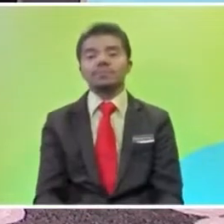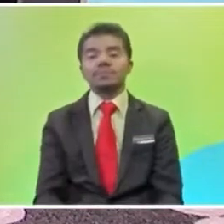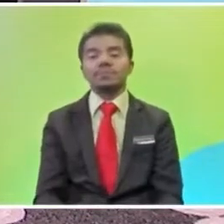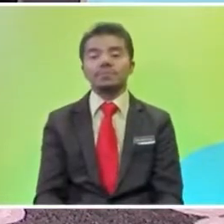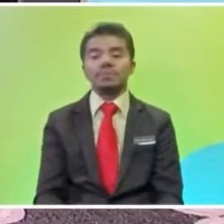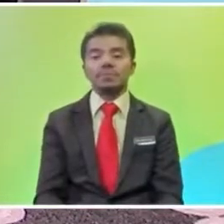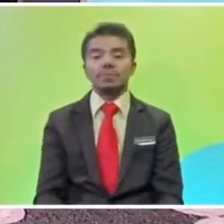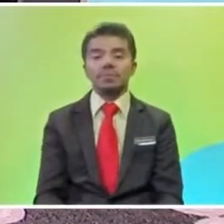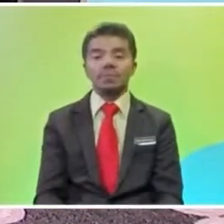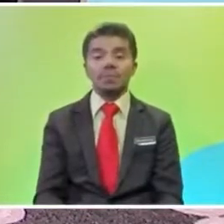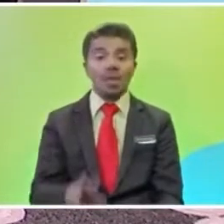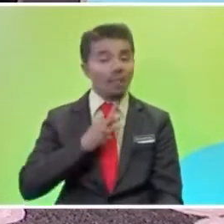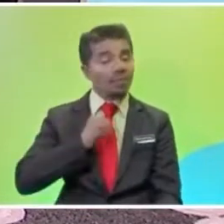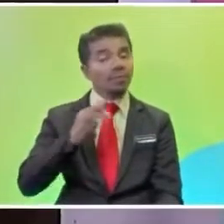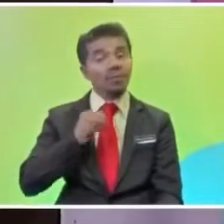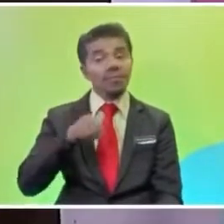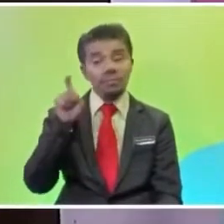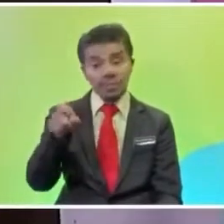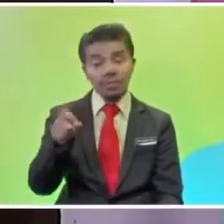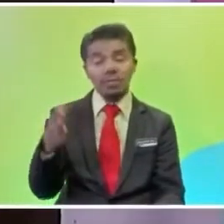masing-masing bagaimana mereka